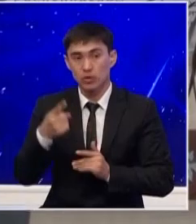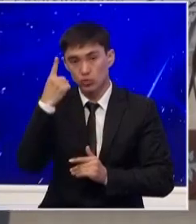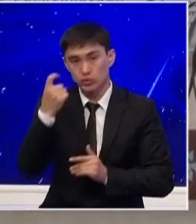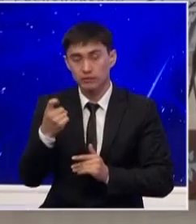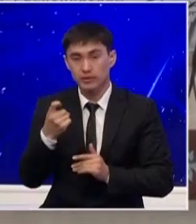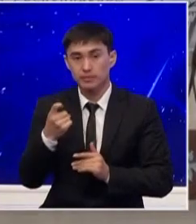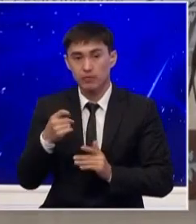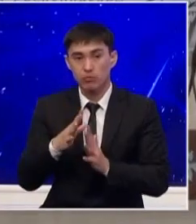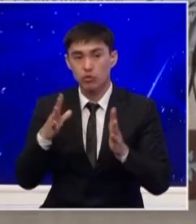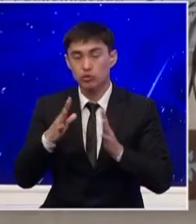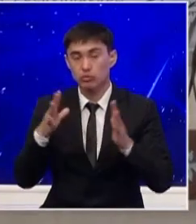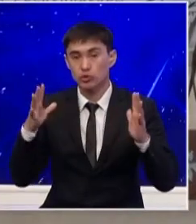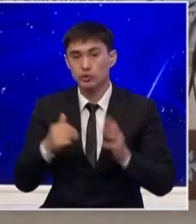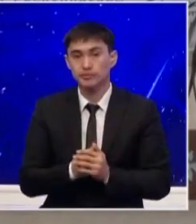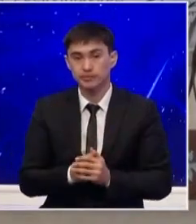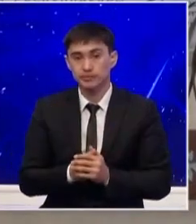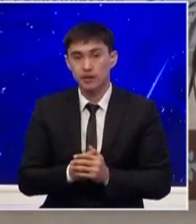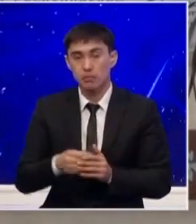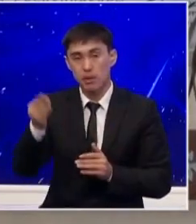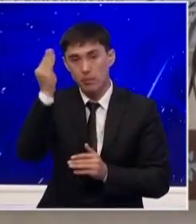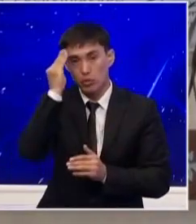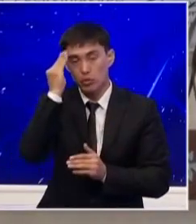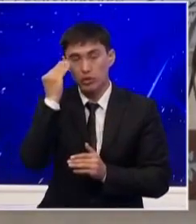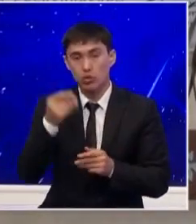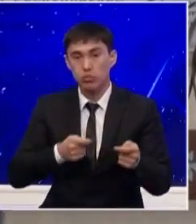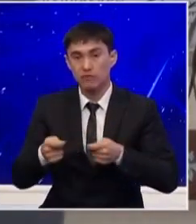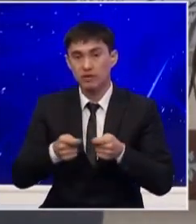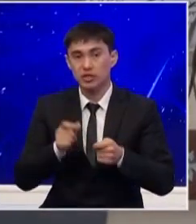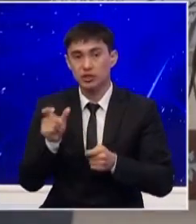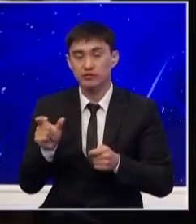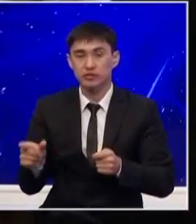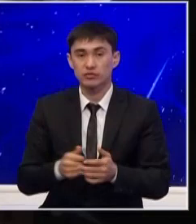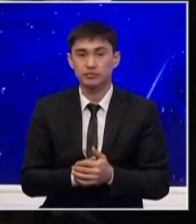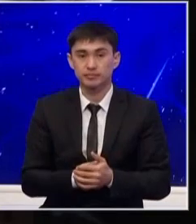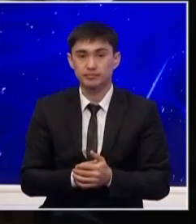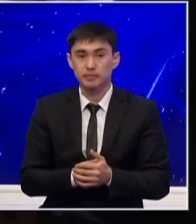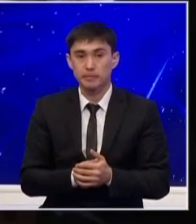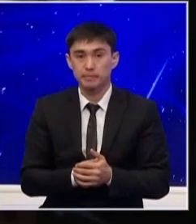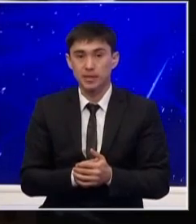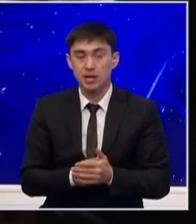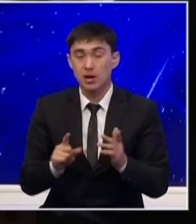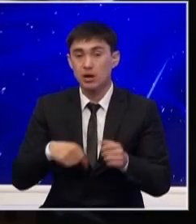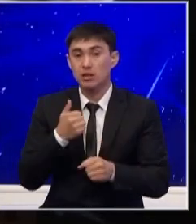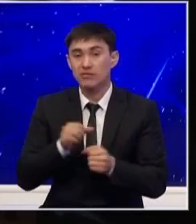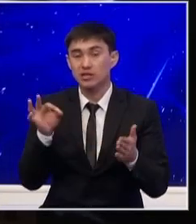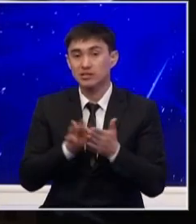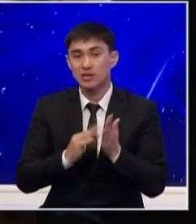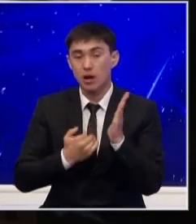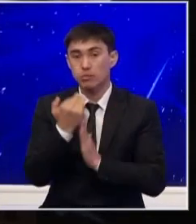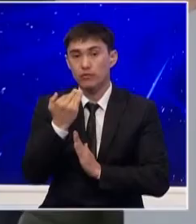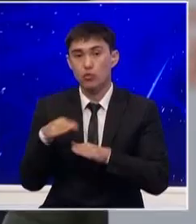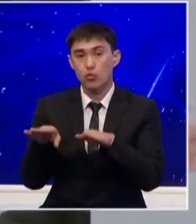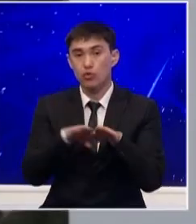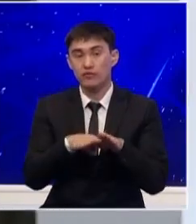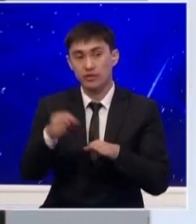узнавать все больше и больше о методике управления человечеством. Основной целью обучения является повышение